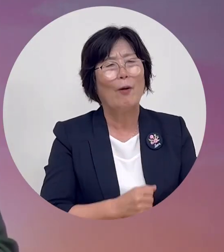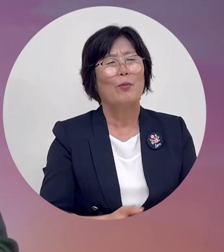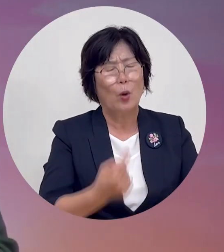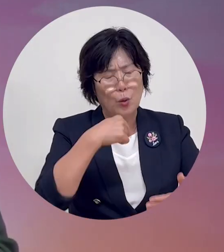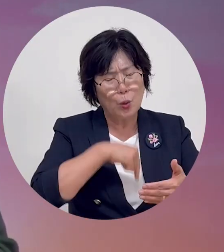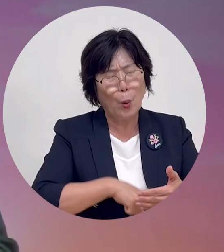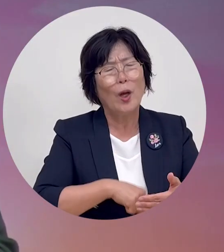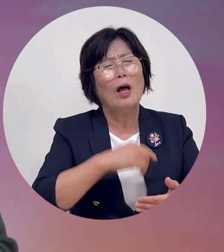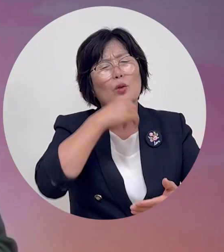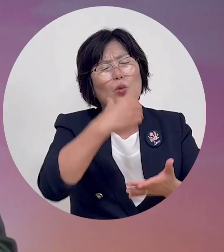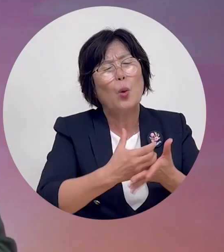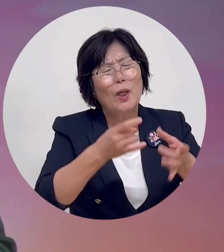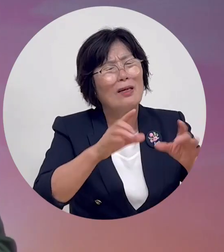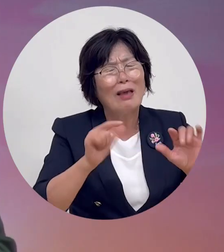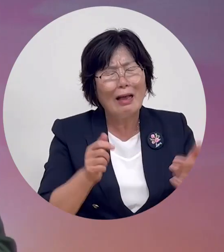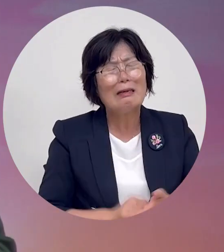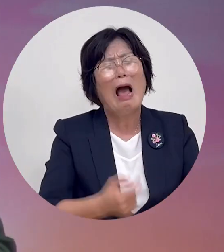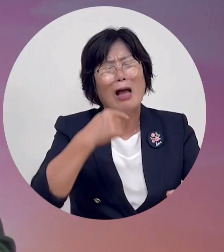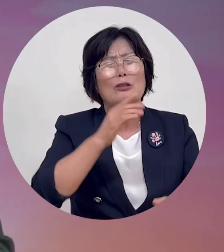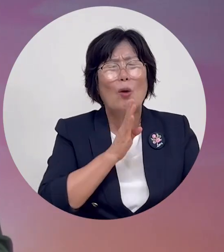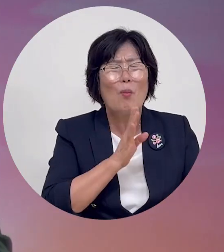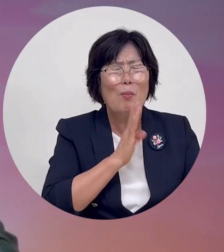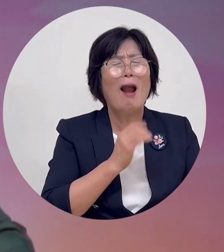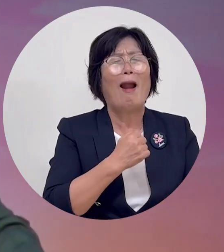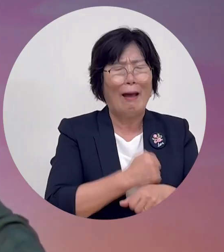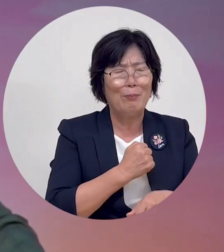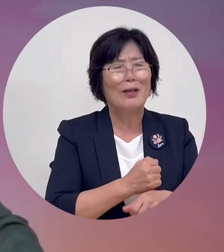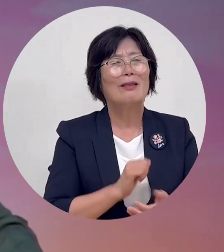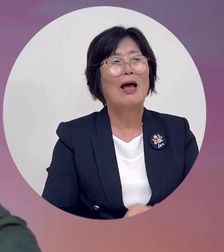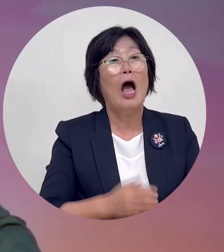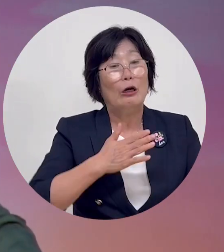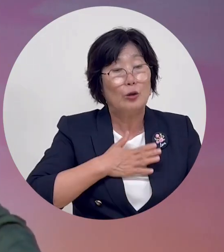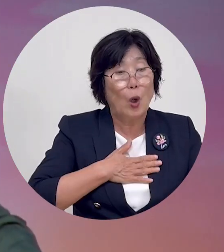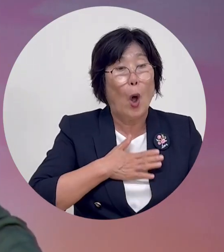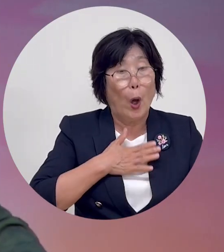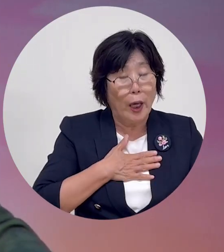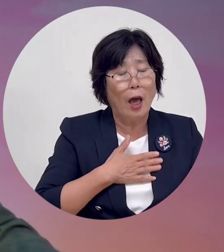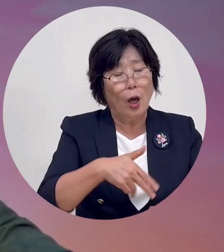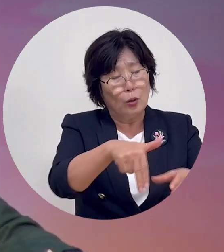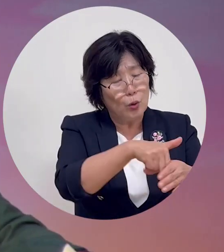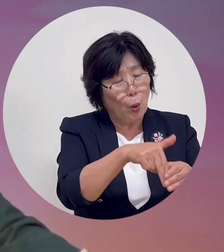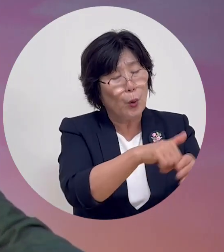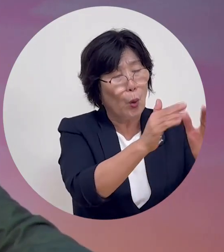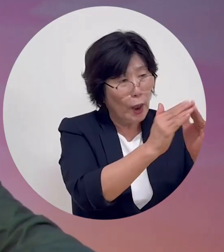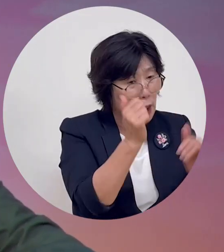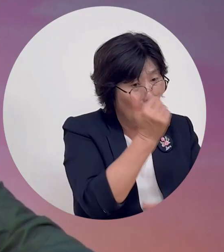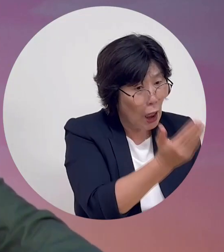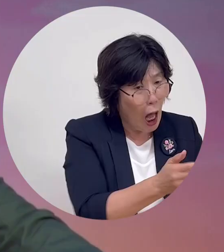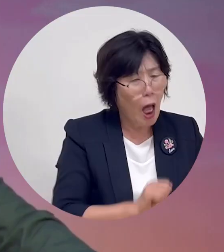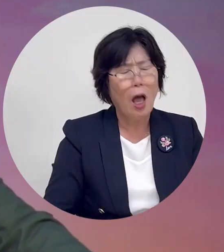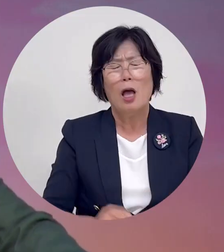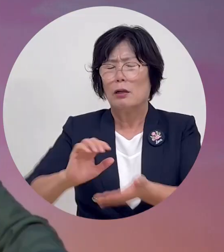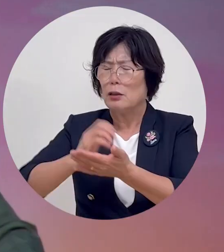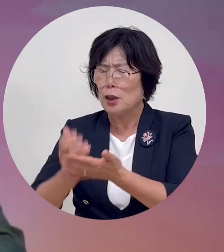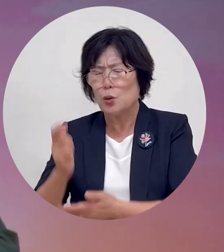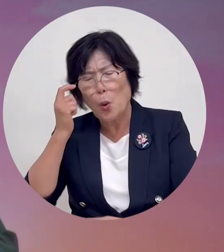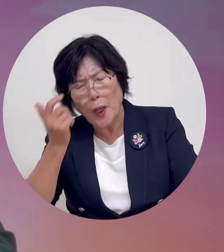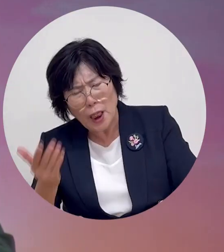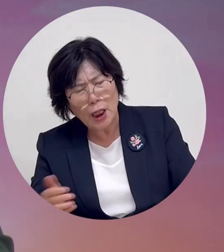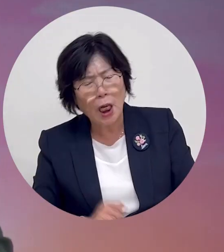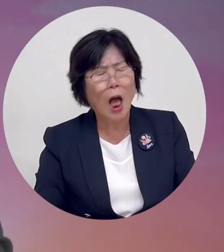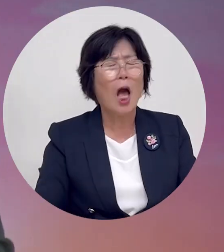말이 아니라 저는 합니다. 그러면서 저의 종교인의 그리스도인이 아닌 종교인의 이